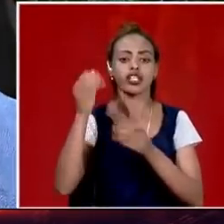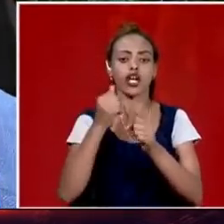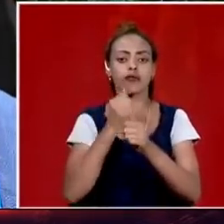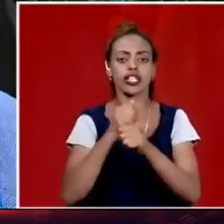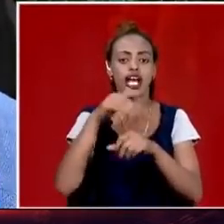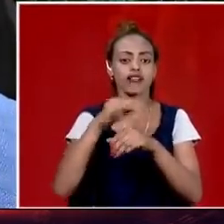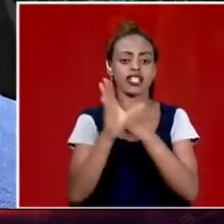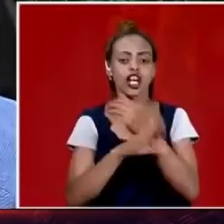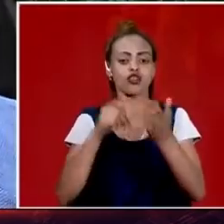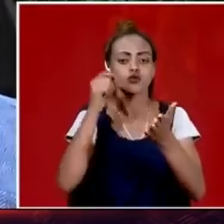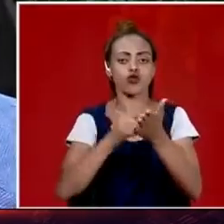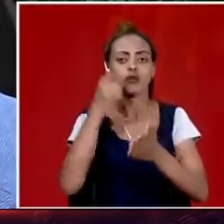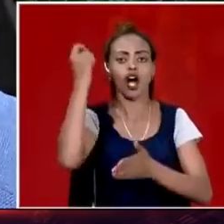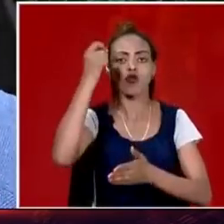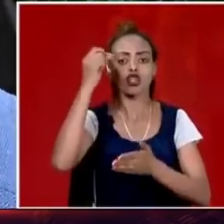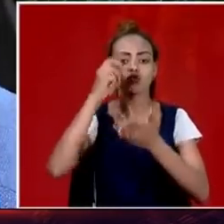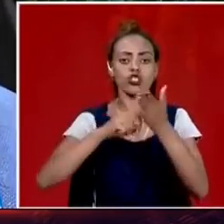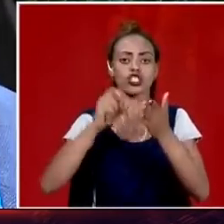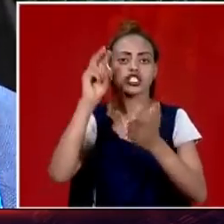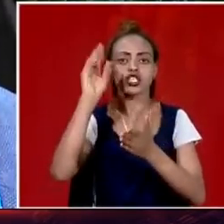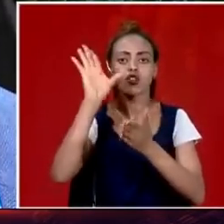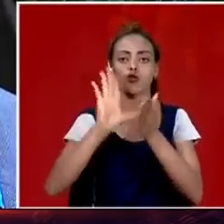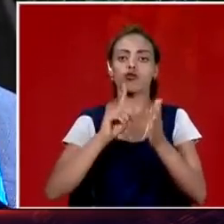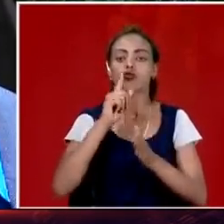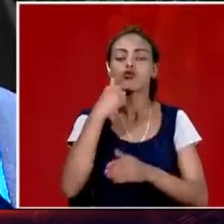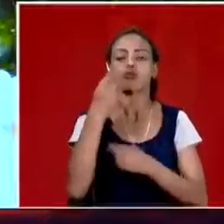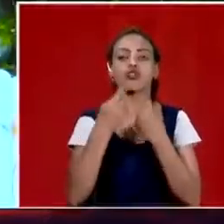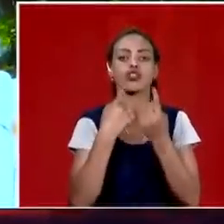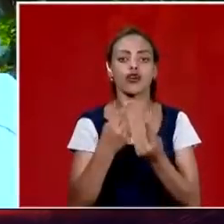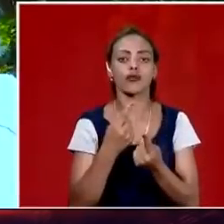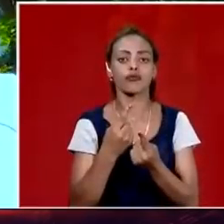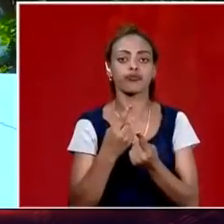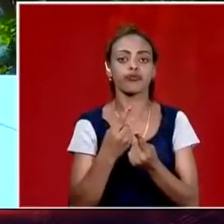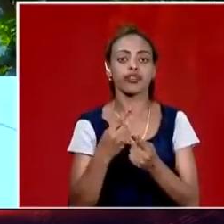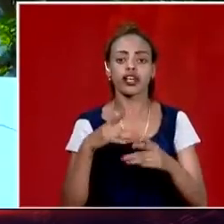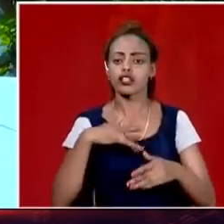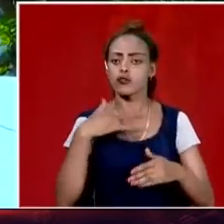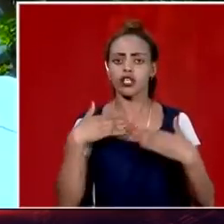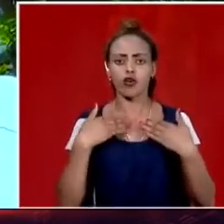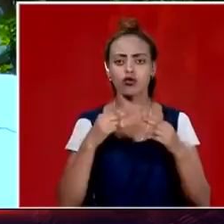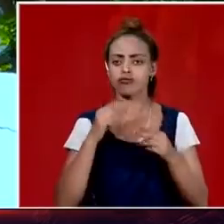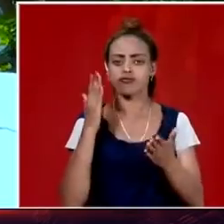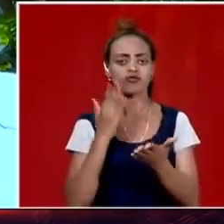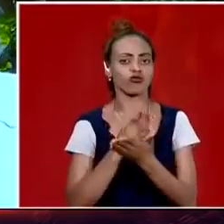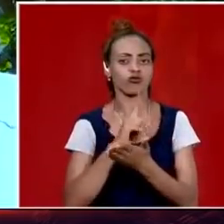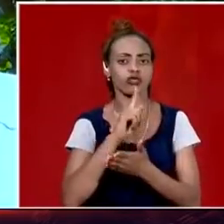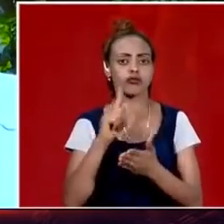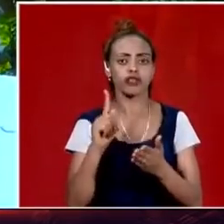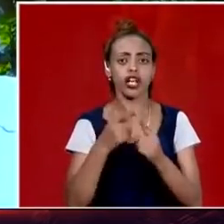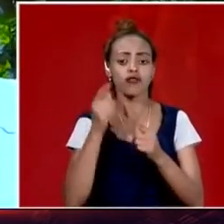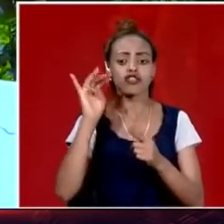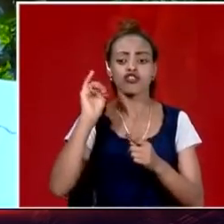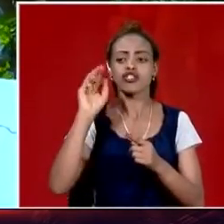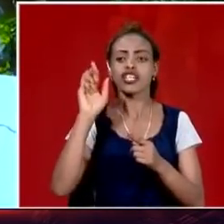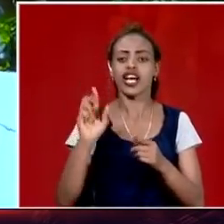ኣብዚ ሃገር ዝተመዝገቡ ዓወታት ውፅኢት ዓወት 20 ጉንበት እዮም ክብሉ ተዛሪቦም። ዝሰምዐኒ ተሓጓስ ሕደጎ ማለት ካብቲ ጭቃር